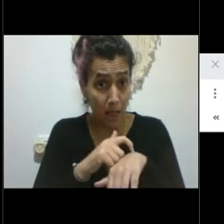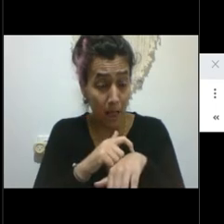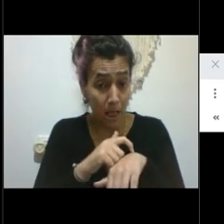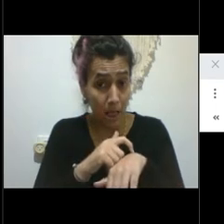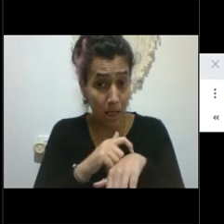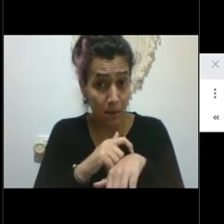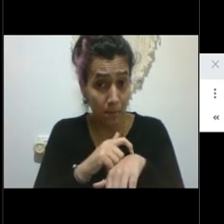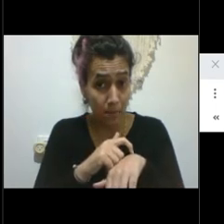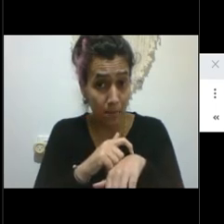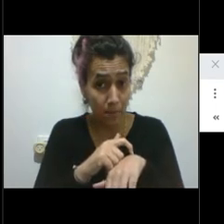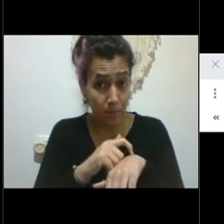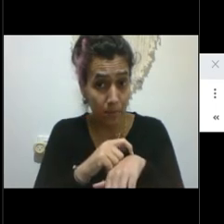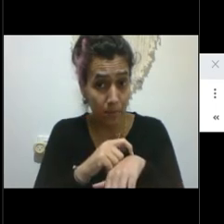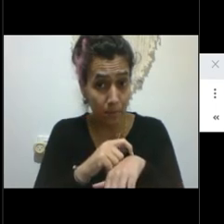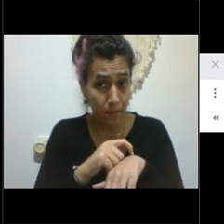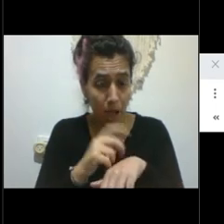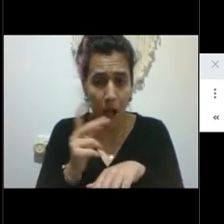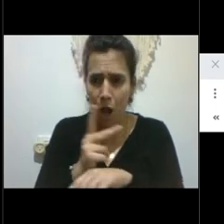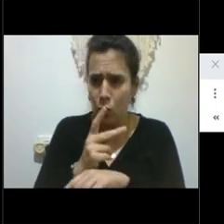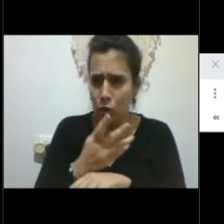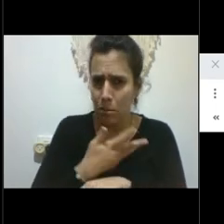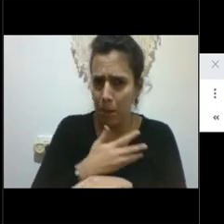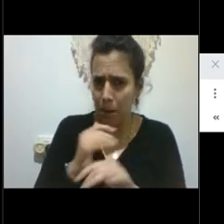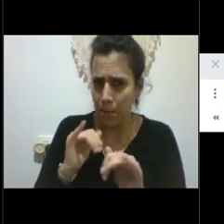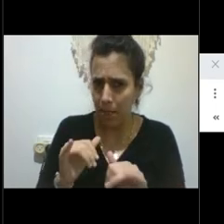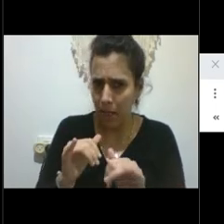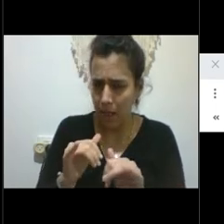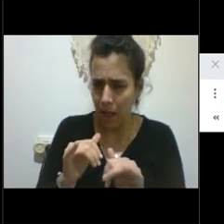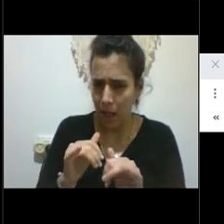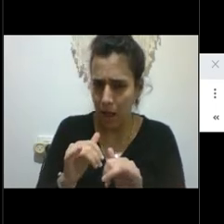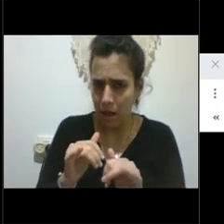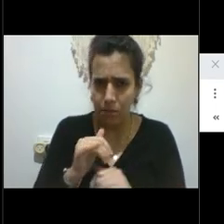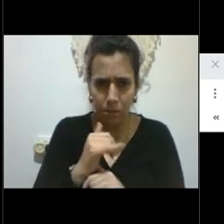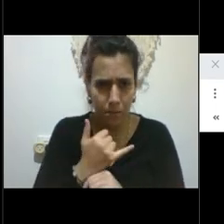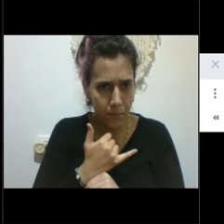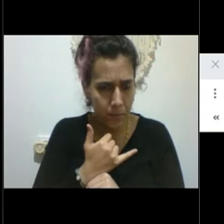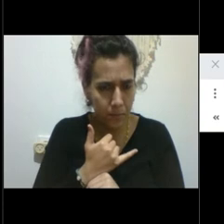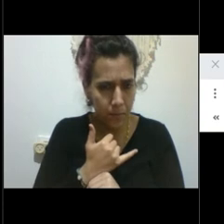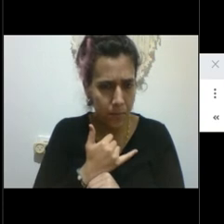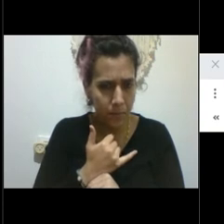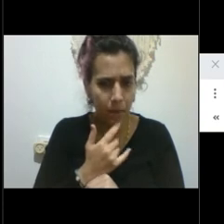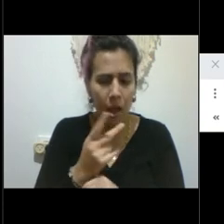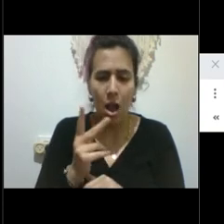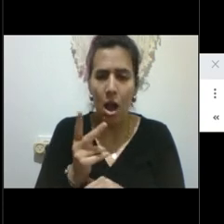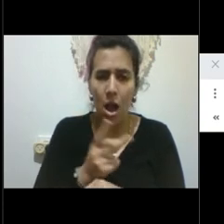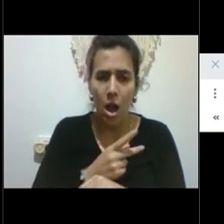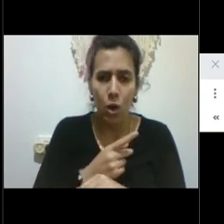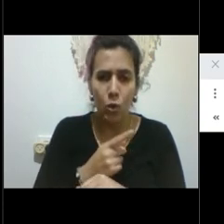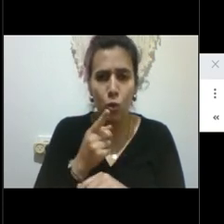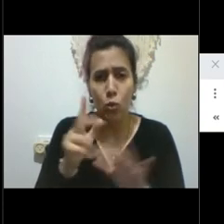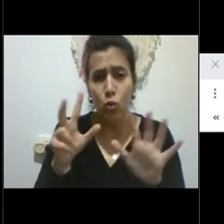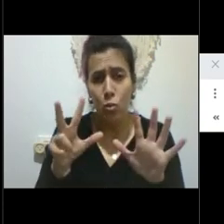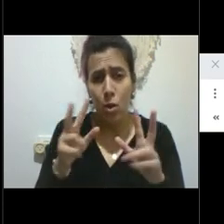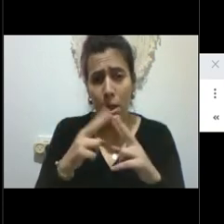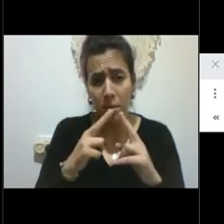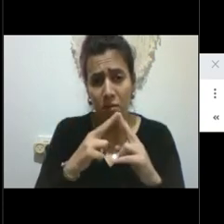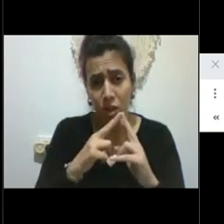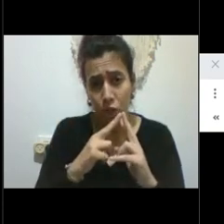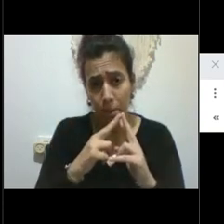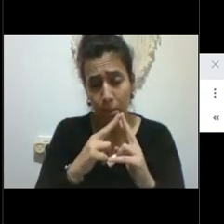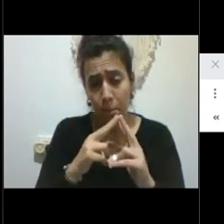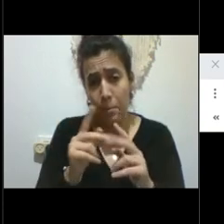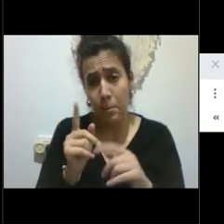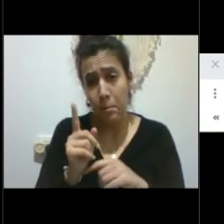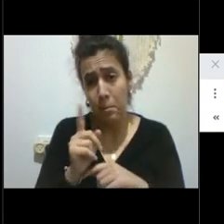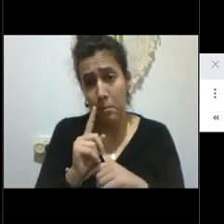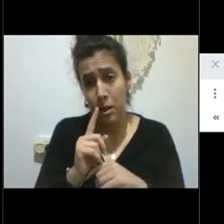הקורס במתנה מוגבל בזמן? הקורס הוא, כמו שאמרנו, הקורס הוא 8 מפגשים. מי שאחרי